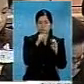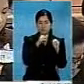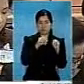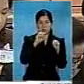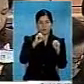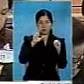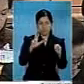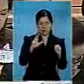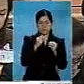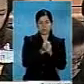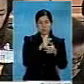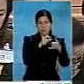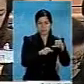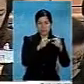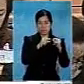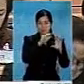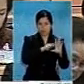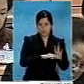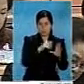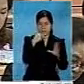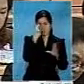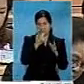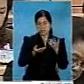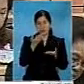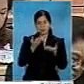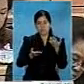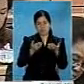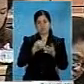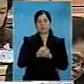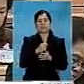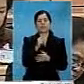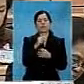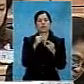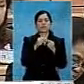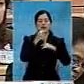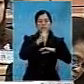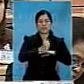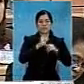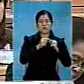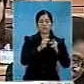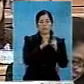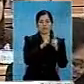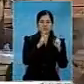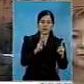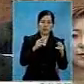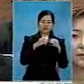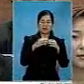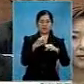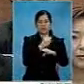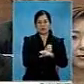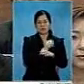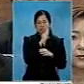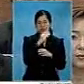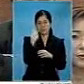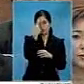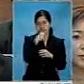ผู้สมัครหรือผู้ใดนะครับคำว่าผู้ใดเนี่ยมันรวมหมดนะครับหัวหน้าพรรคใครแต่ใครกรรมการบริหารพรรคถ้าไปรู้เห็นเป็นใจด้วยท